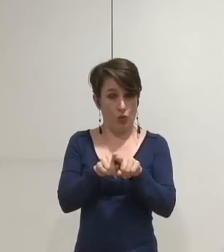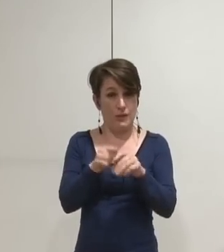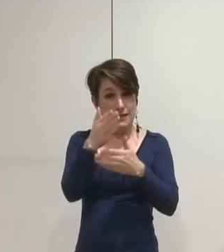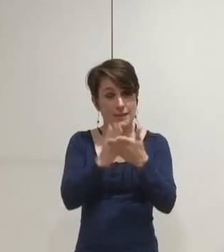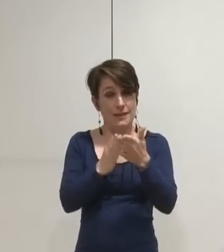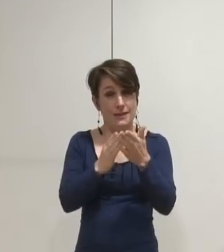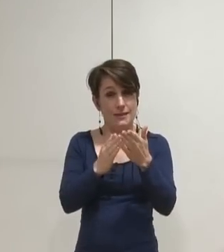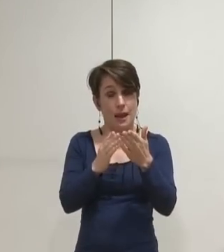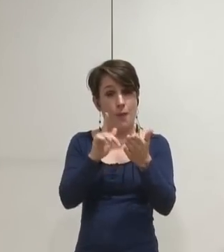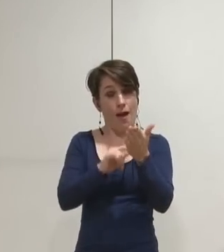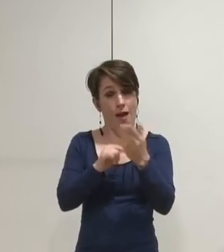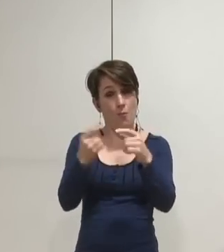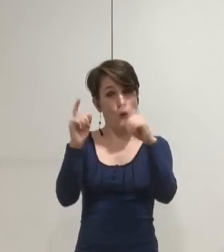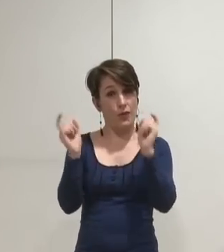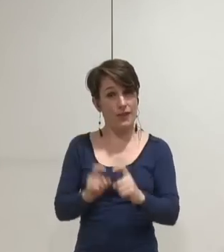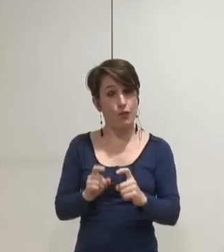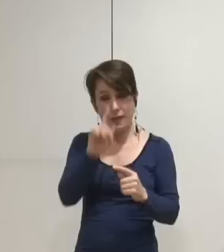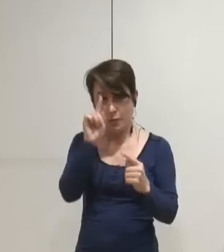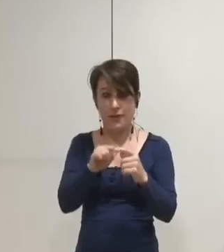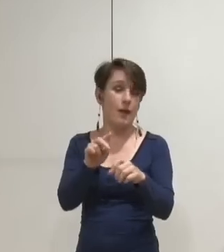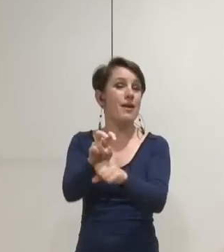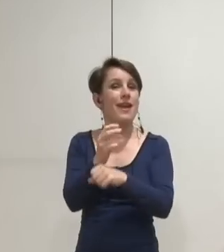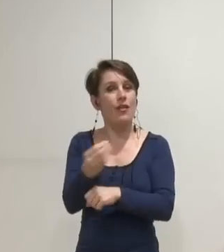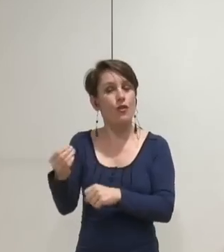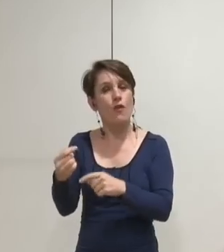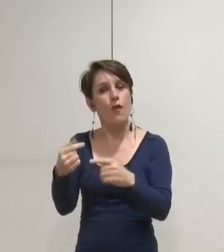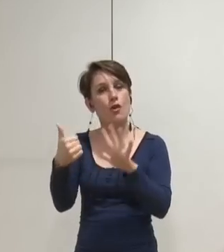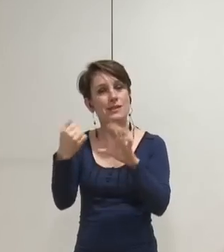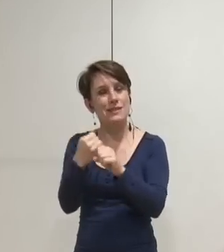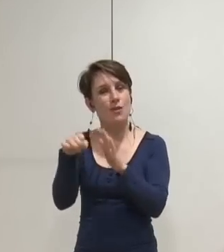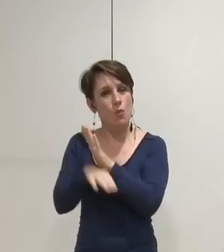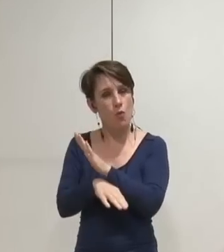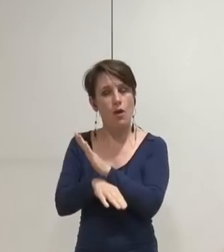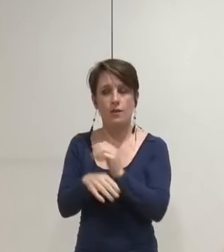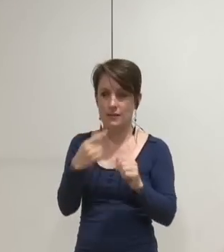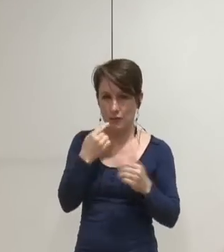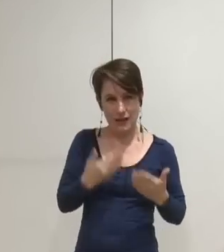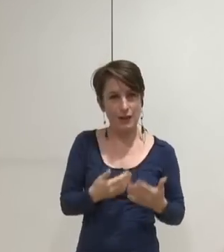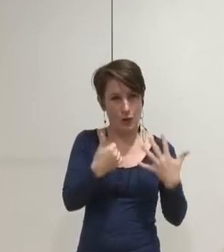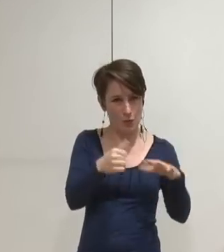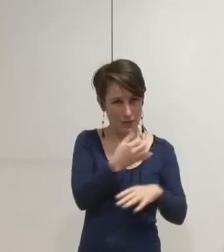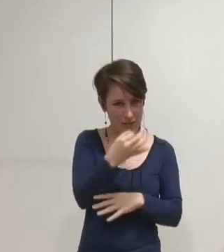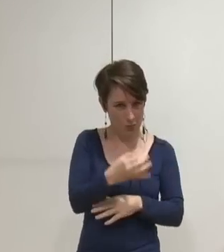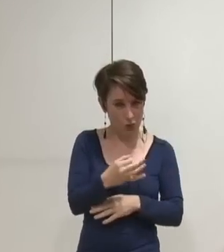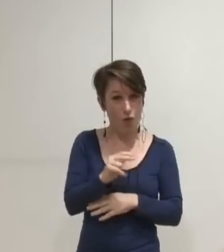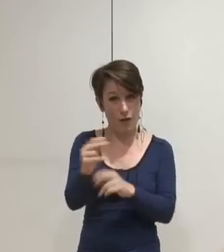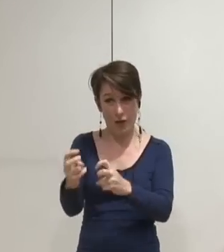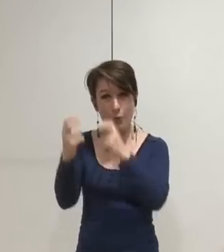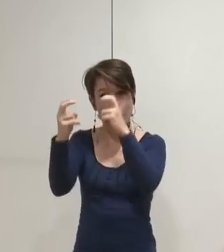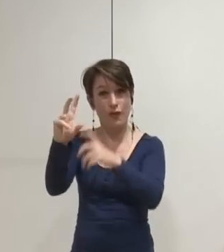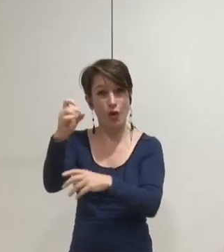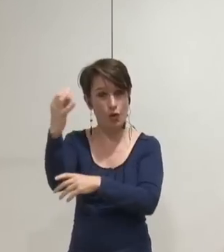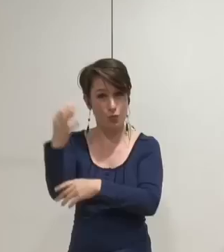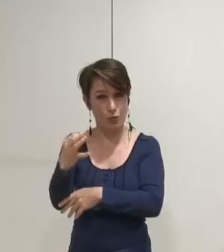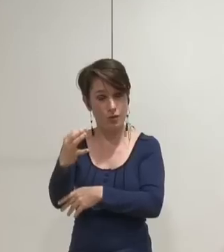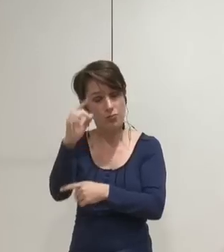d'enfant des pour la garde d'enfants de moins de 6 ans passera de 16 % actuellement à 30 % correspondant à la